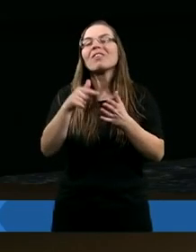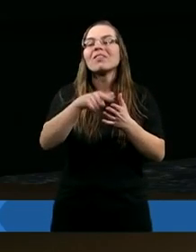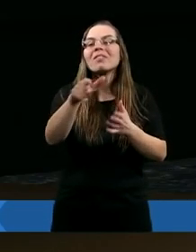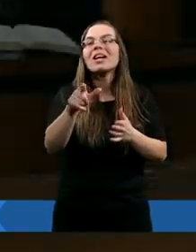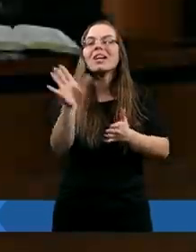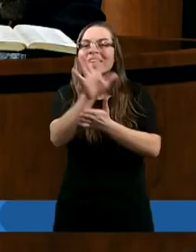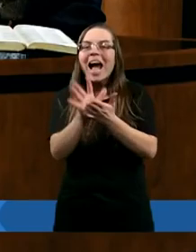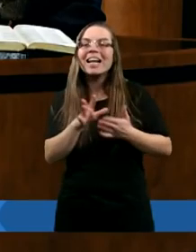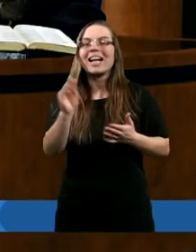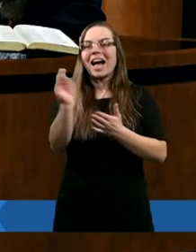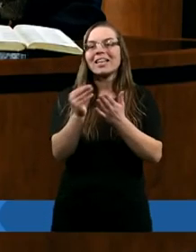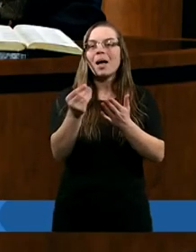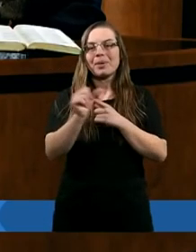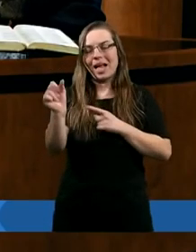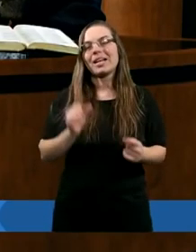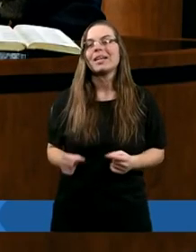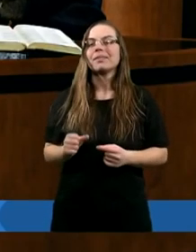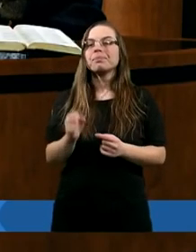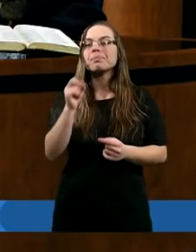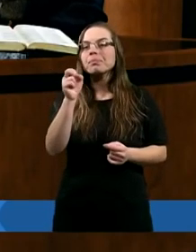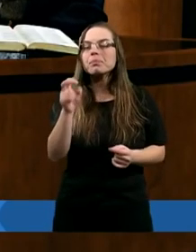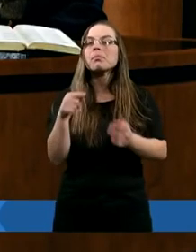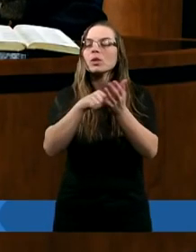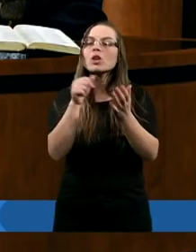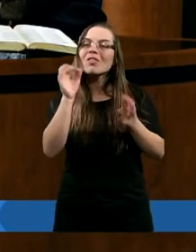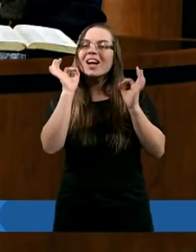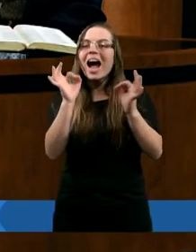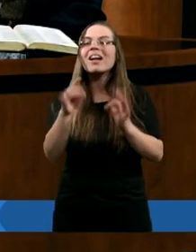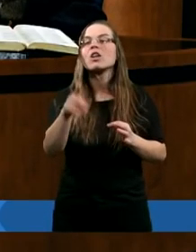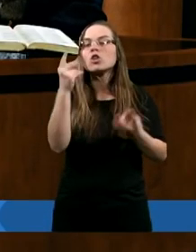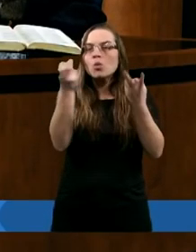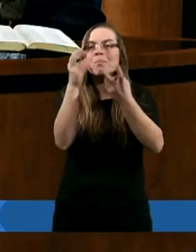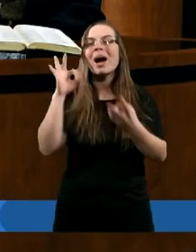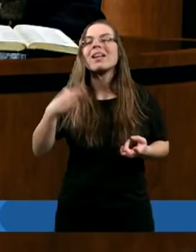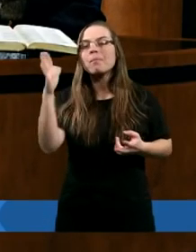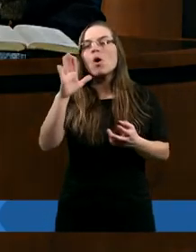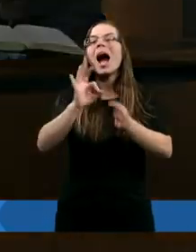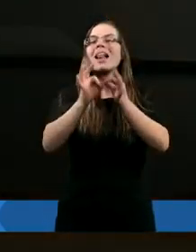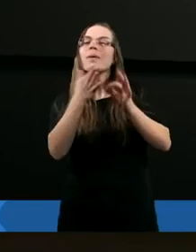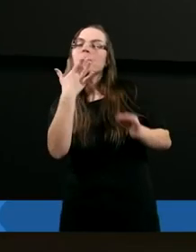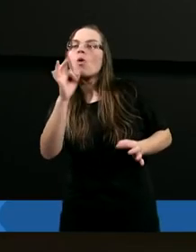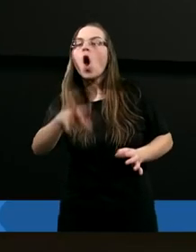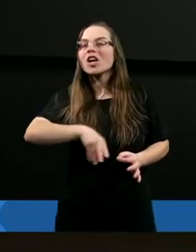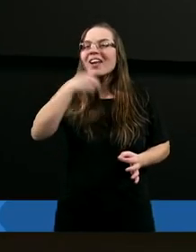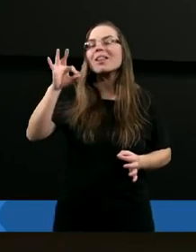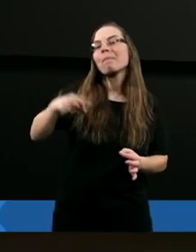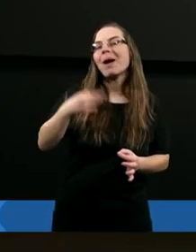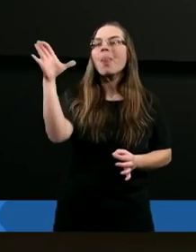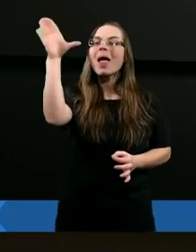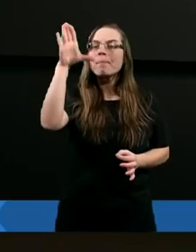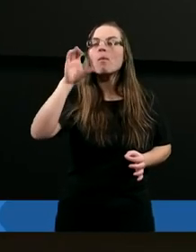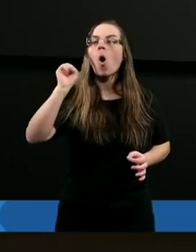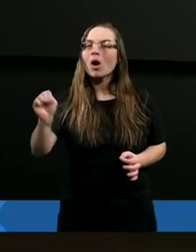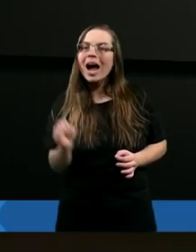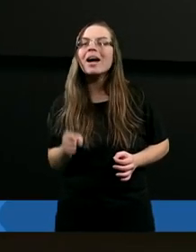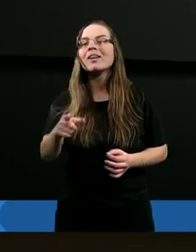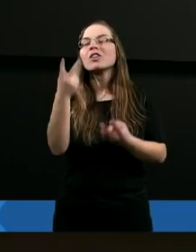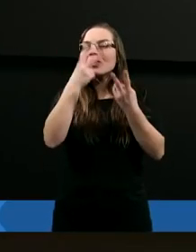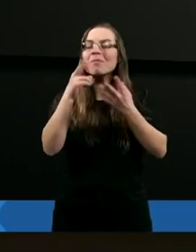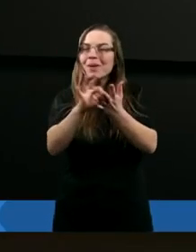wspominałeś, prawda? To jest bardzo ważny element. Coś oddzielone do służby dla Pana Boga. Ale gdy mówimy o świętości Pana Boga, przyjrzyjmy się